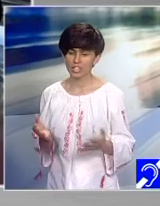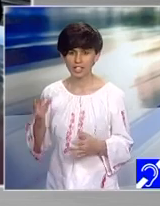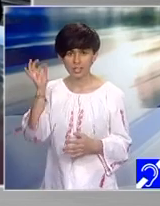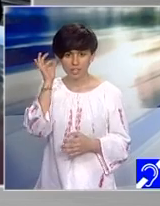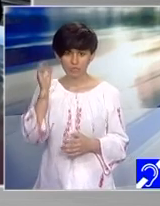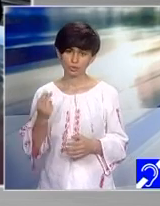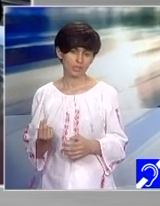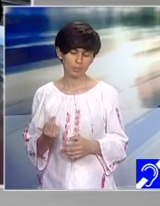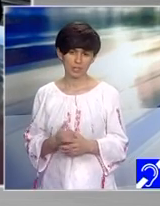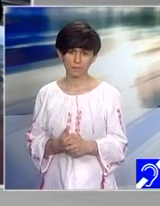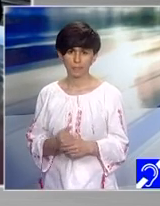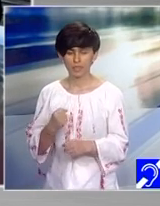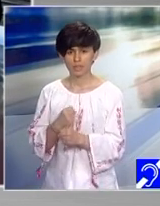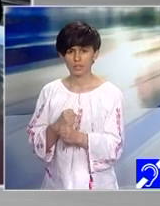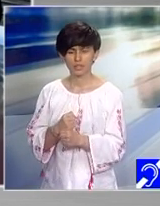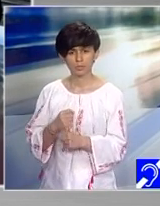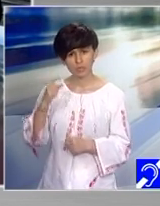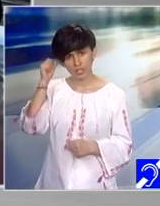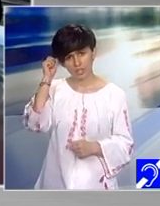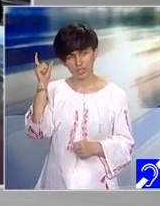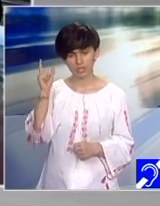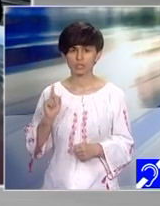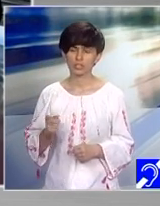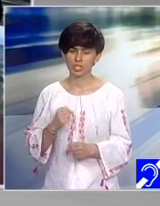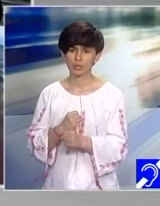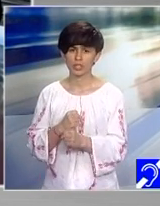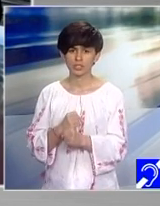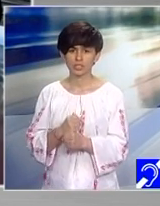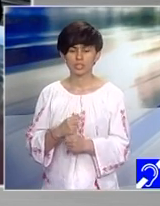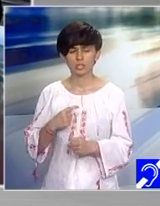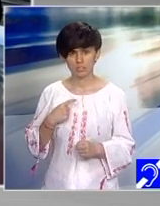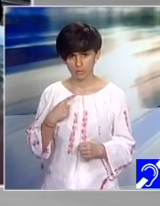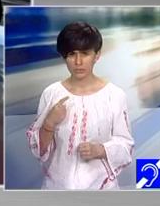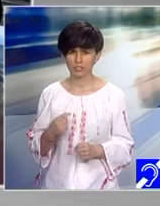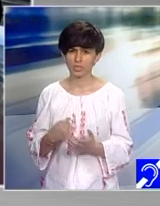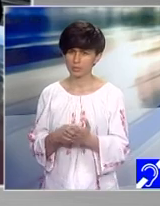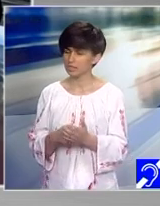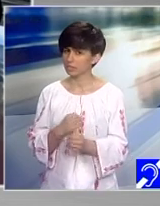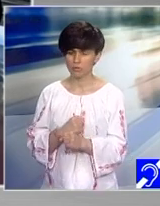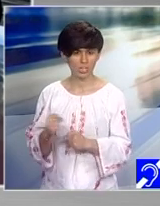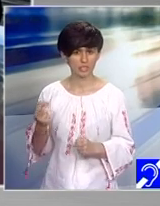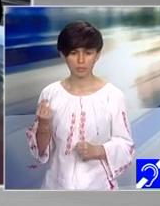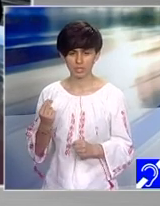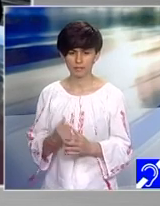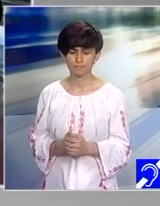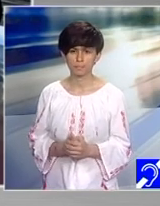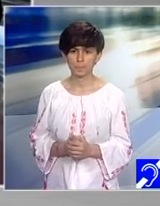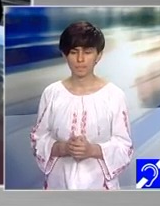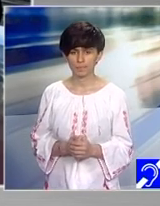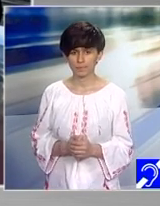Nu? Munca intelectuală trebuie să fie foarte bună plătită, foarte bine plătită. Dar